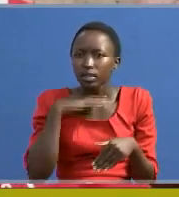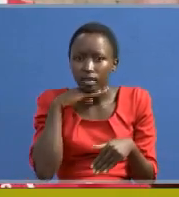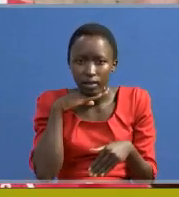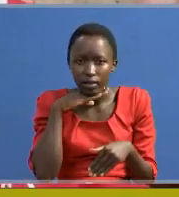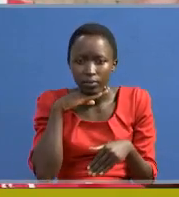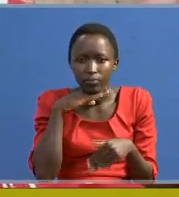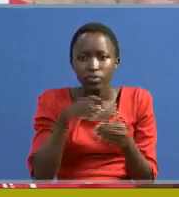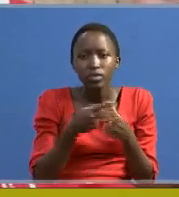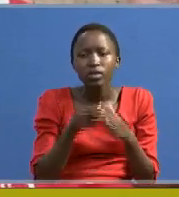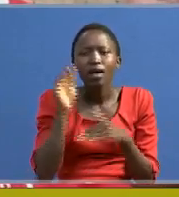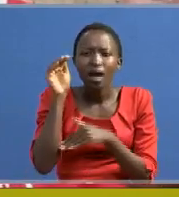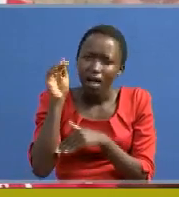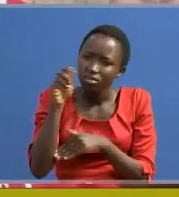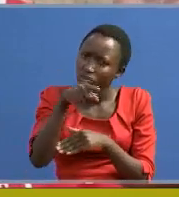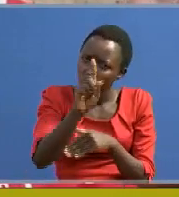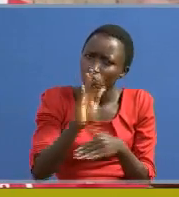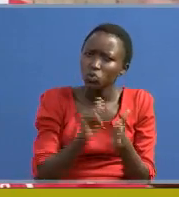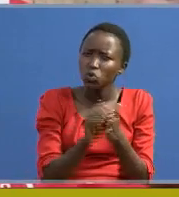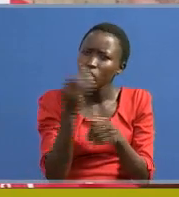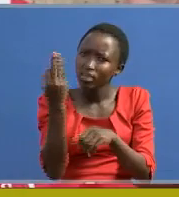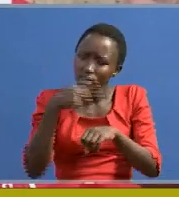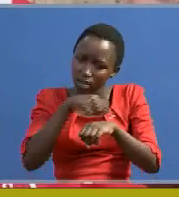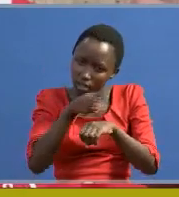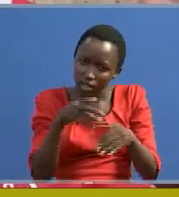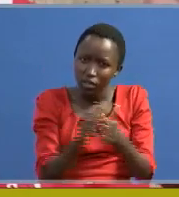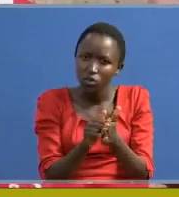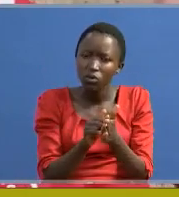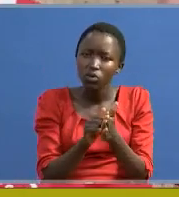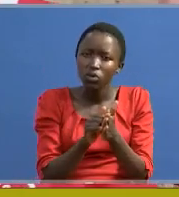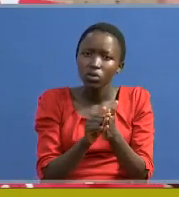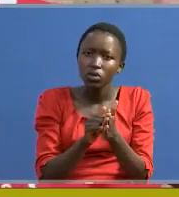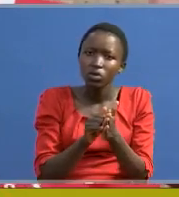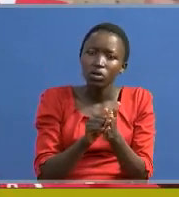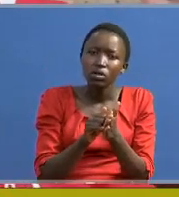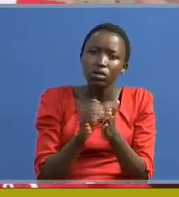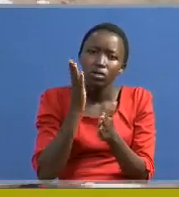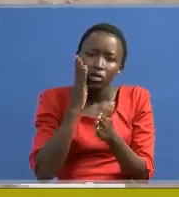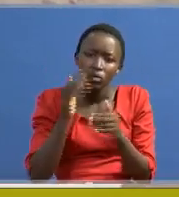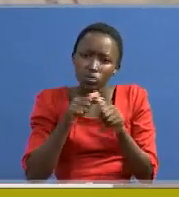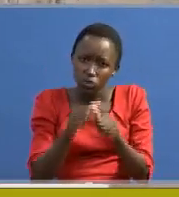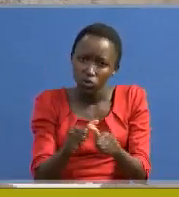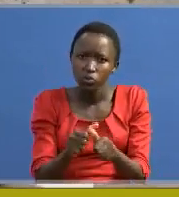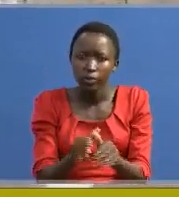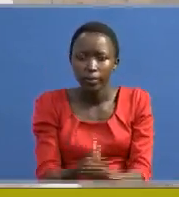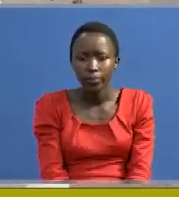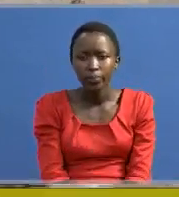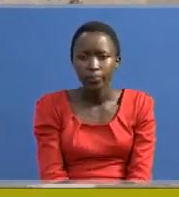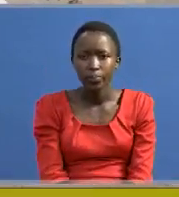naenda. Nikawauliza, mbona masaa 3 ni haya yameisha, mama anaendelea kubleed.